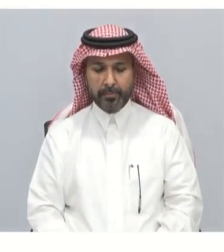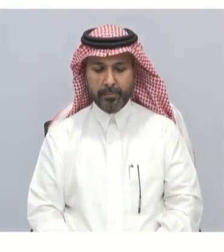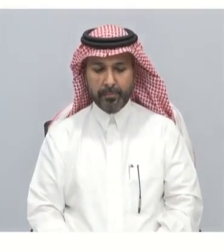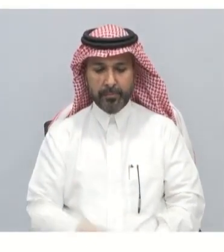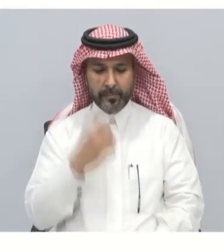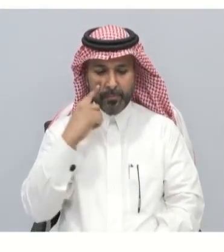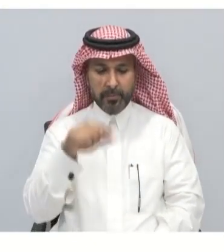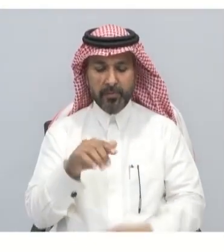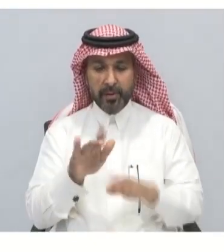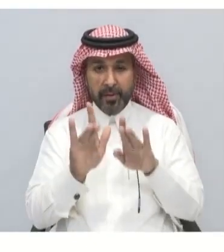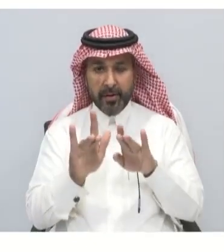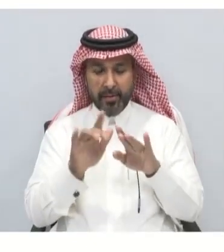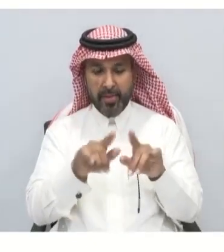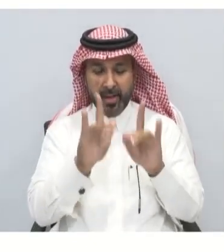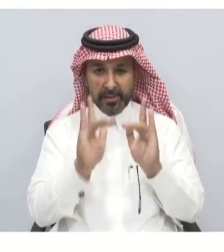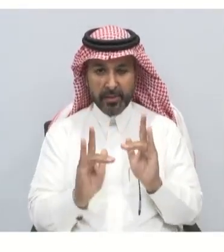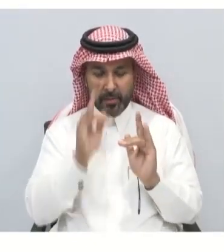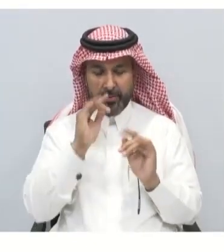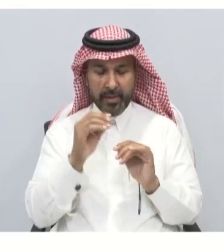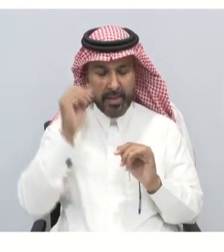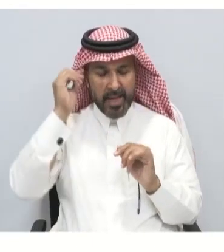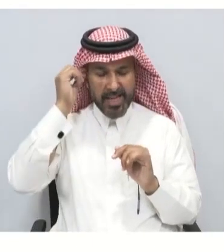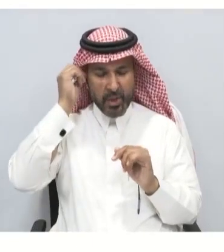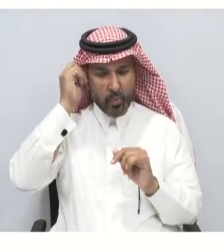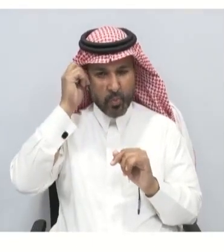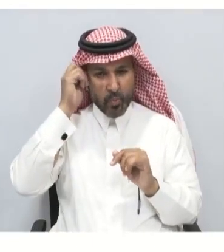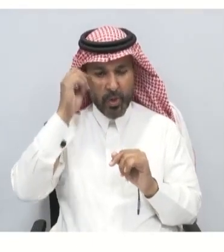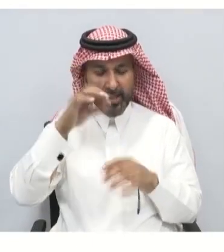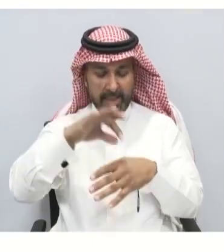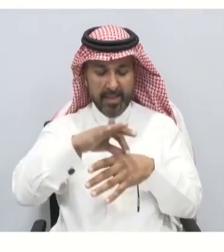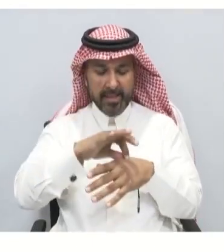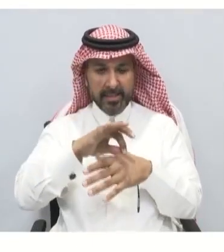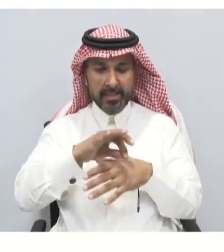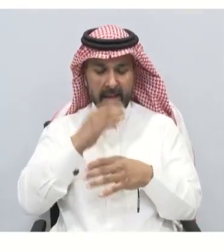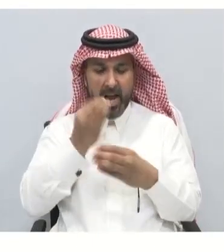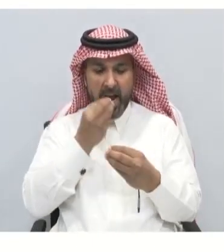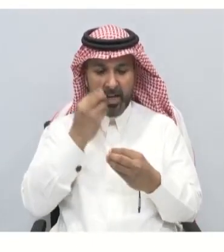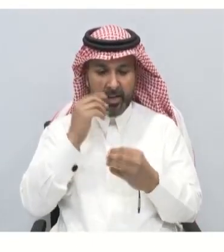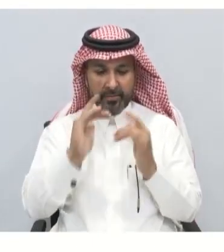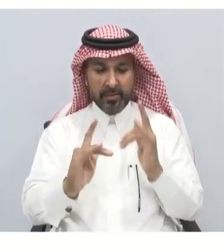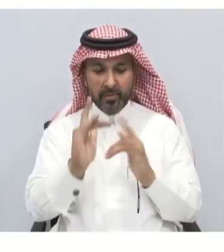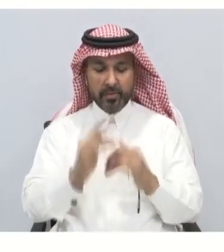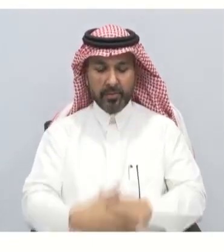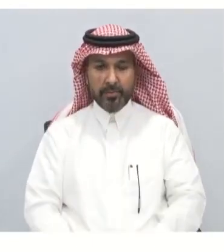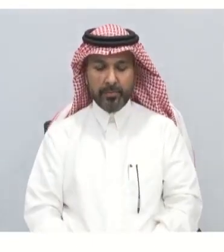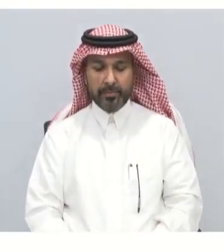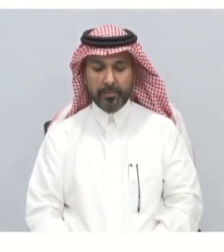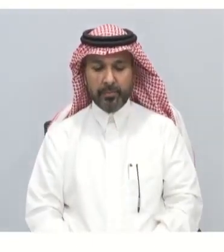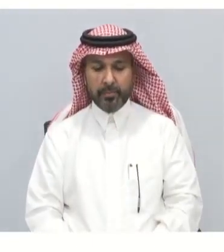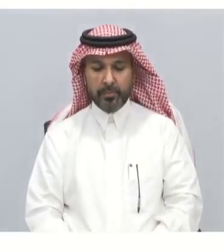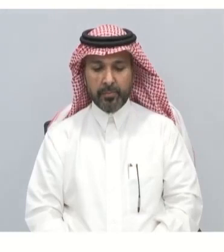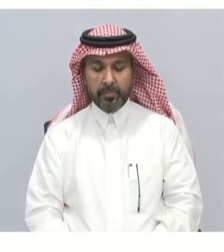تصطف يعني الان الطاوله الاولى والطاوله الاخيره راح يكون عليها